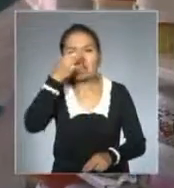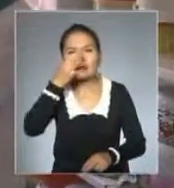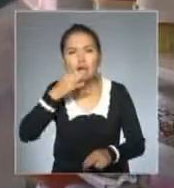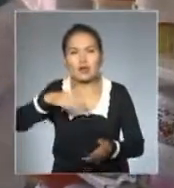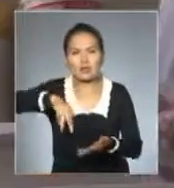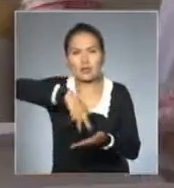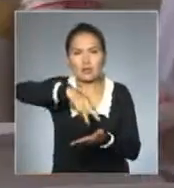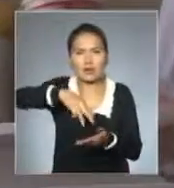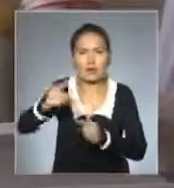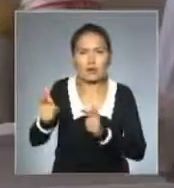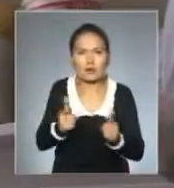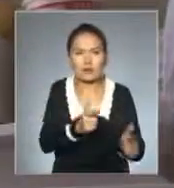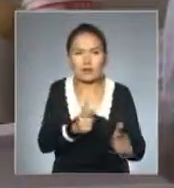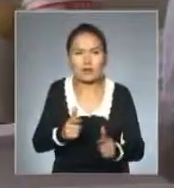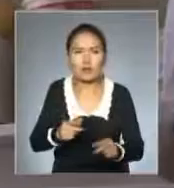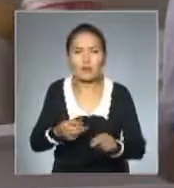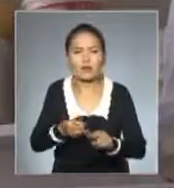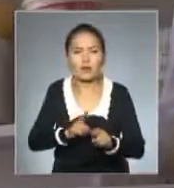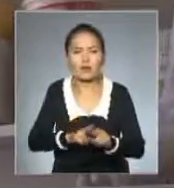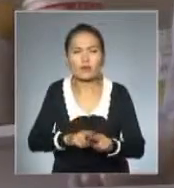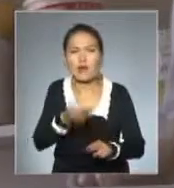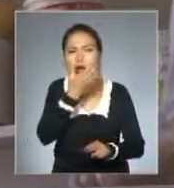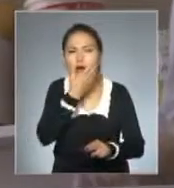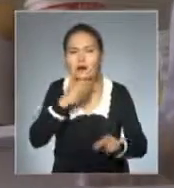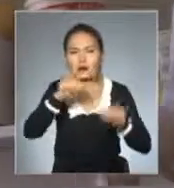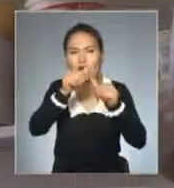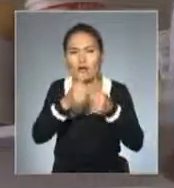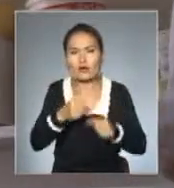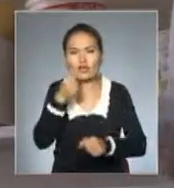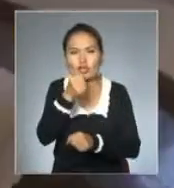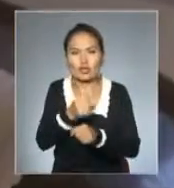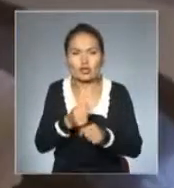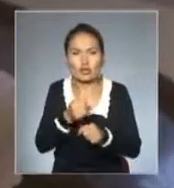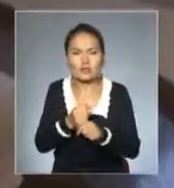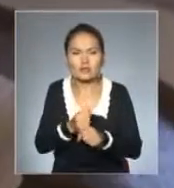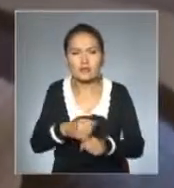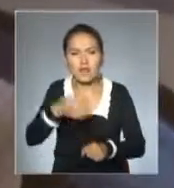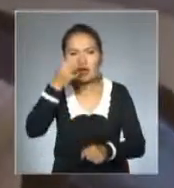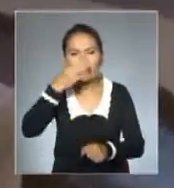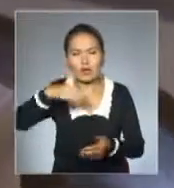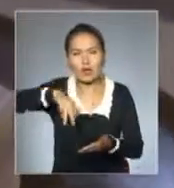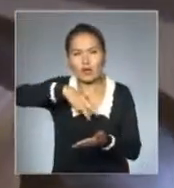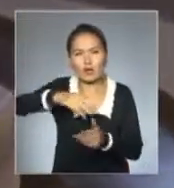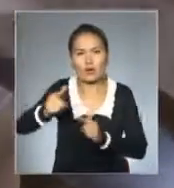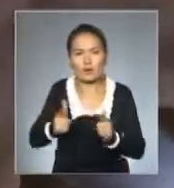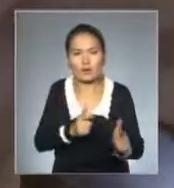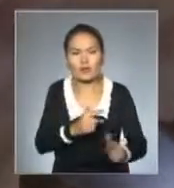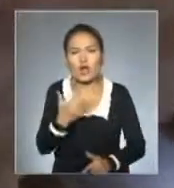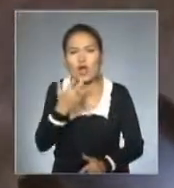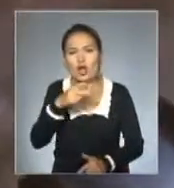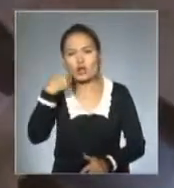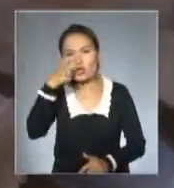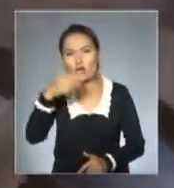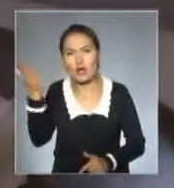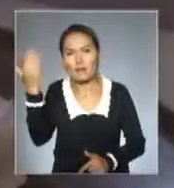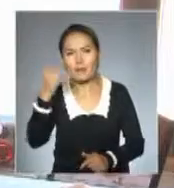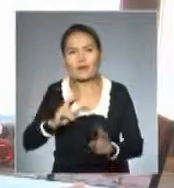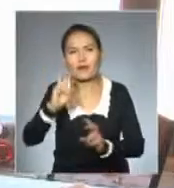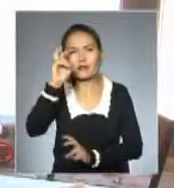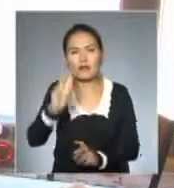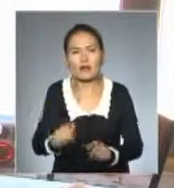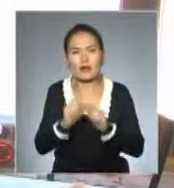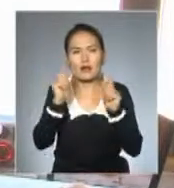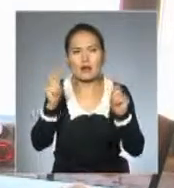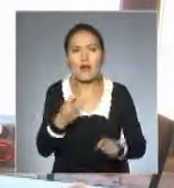кеткен бейбітшілік және келісім сарайы пішінде тәтті тоқаштар дайындауда. Осыдан 3 жыл бұрын мемлекеттік бағдарлама негізінде ашылған цех қазір